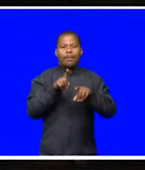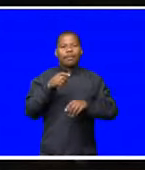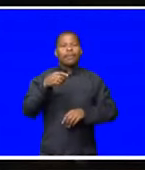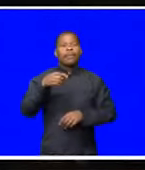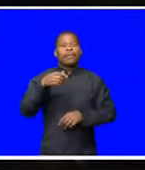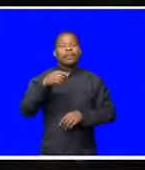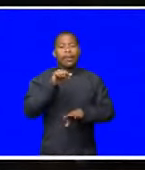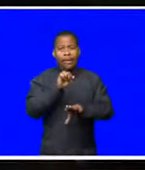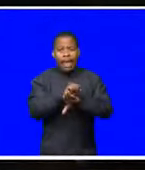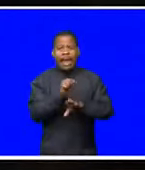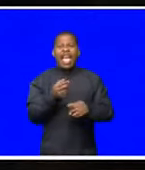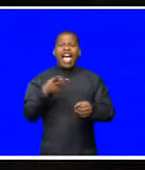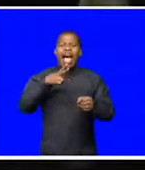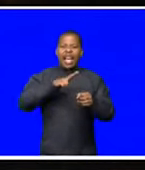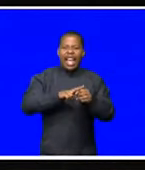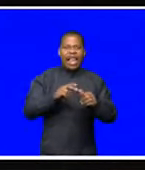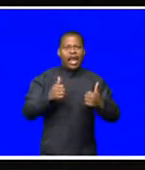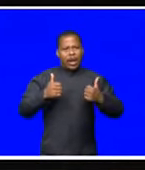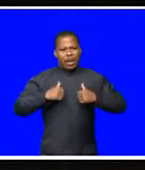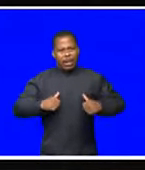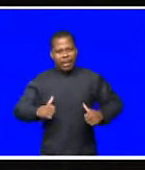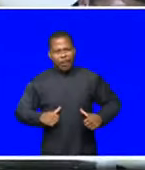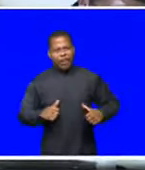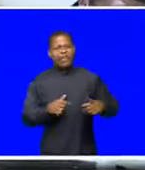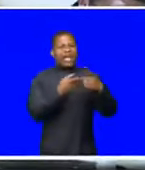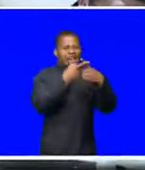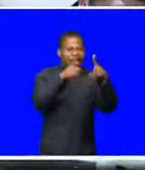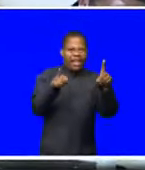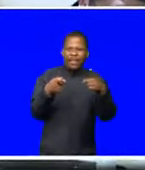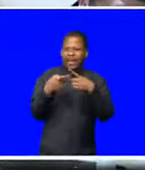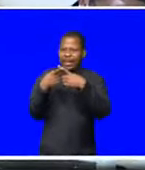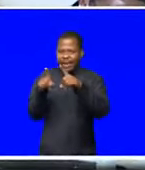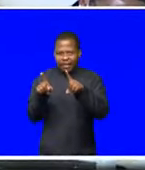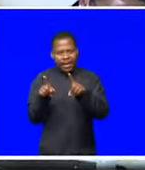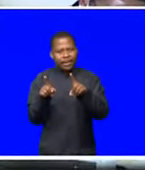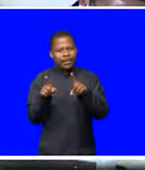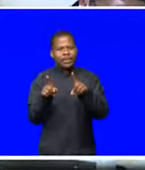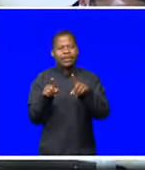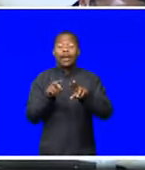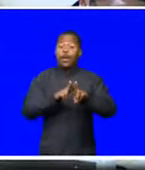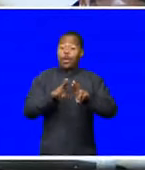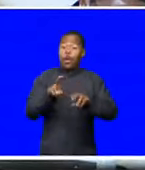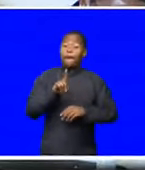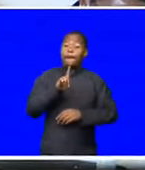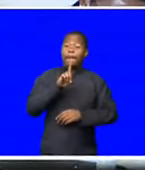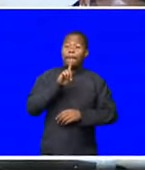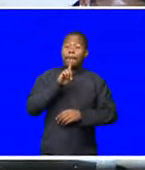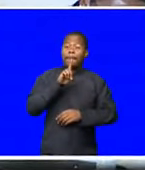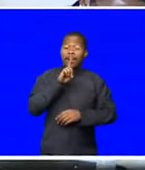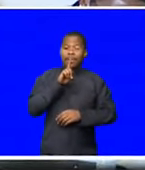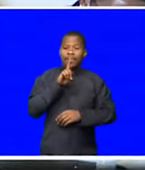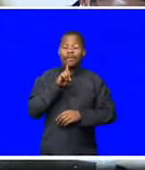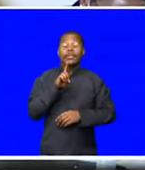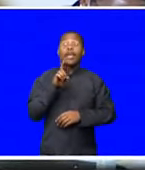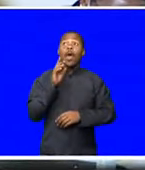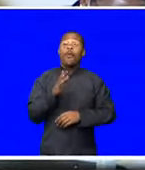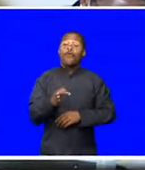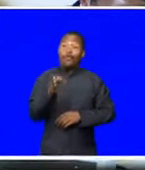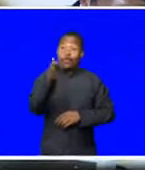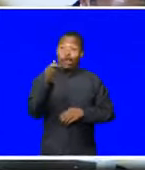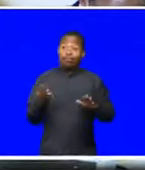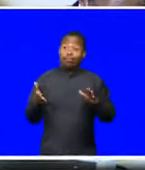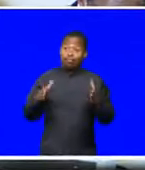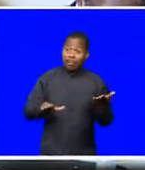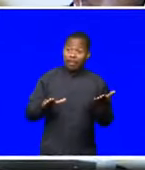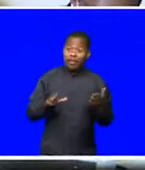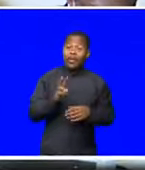Akusho soba ngibe sejazela iminyama ndawusala mina isumbesele limbunga daw sonke senjanjani siyahamba